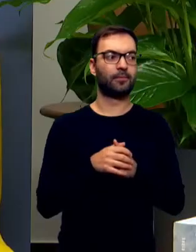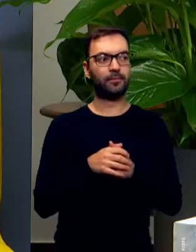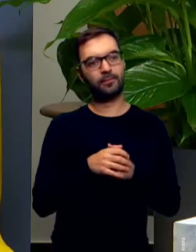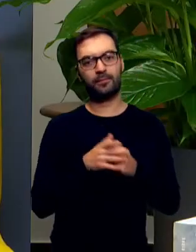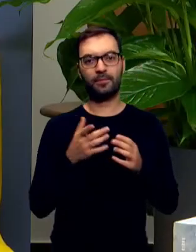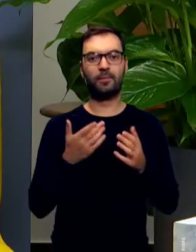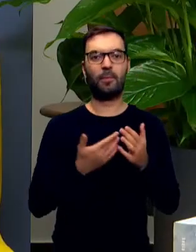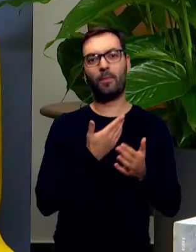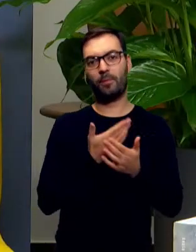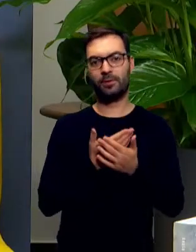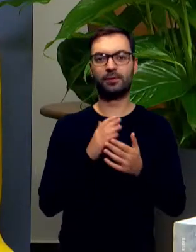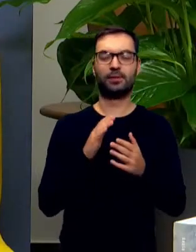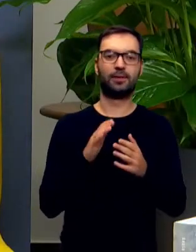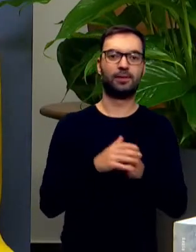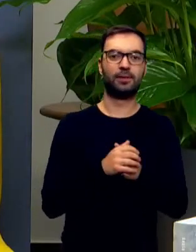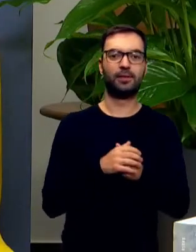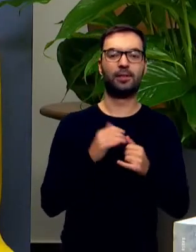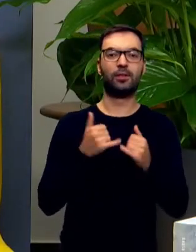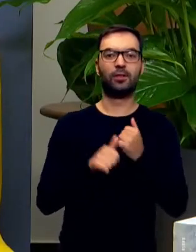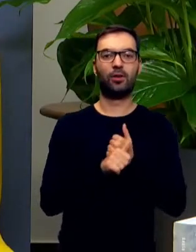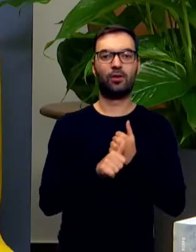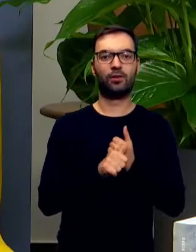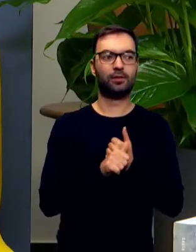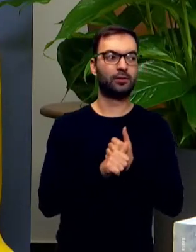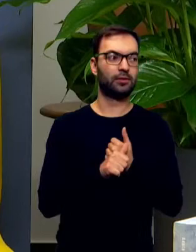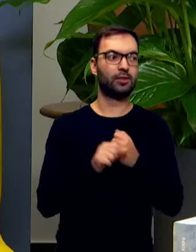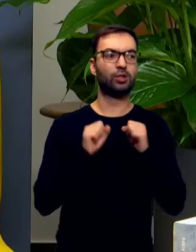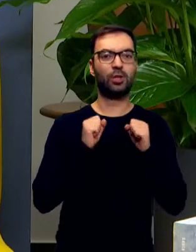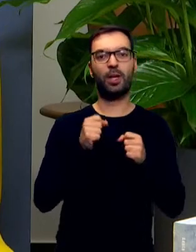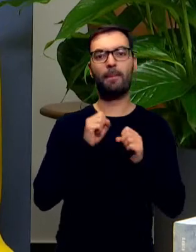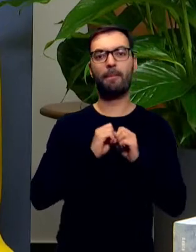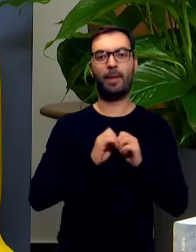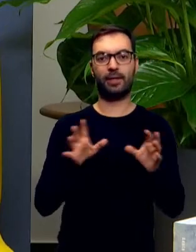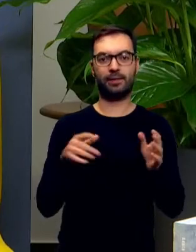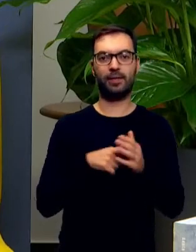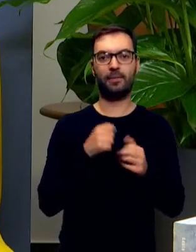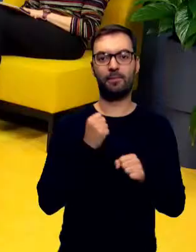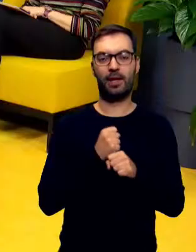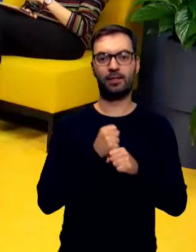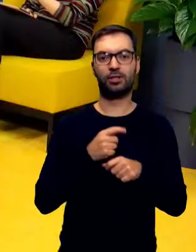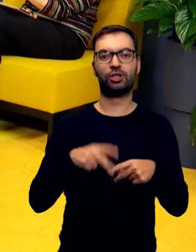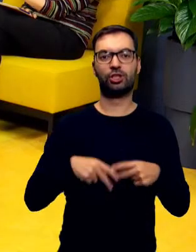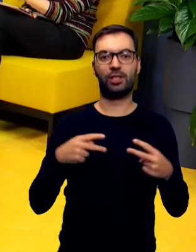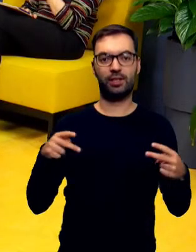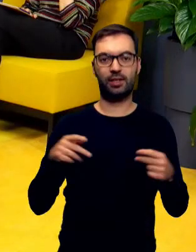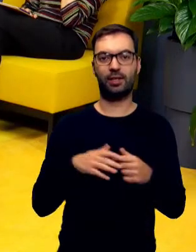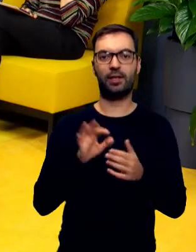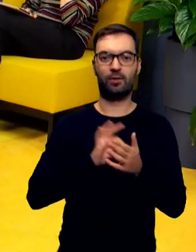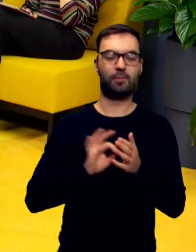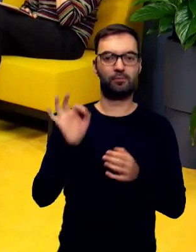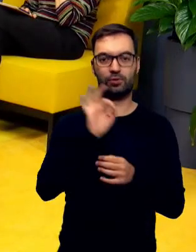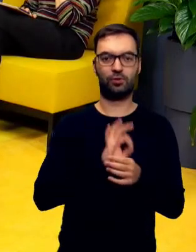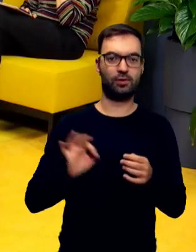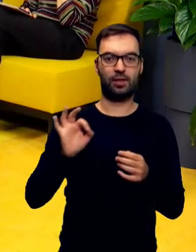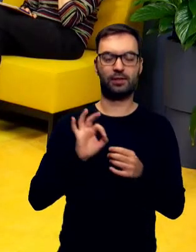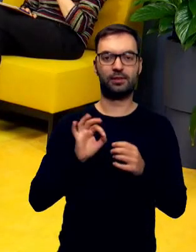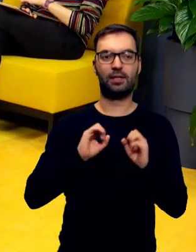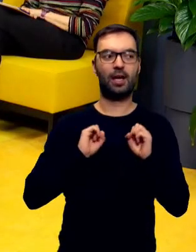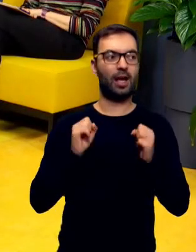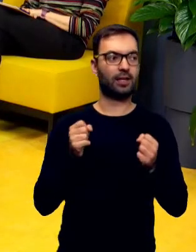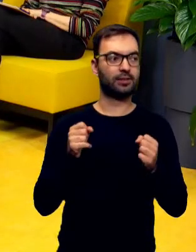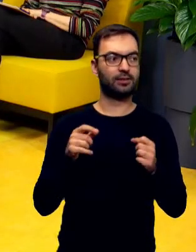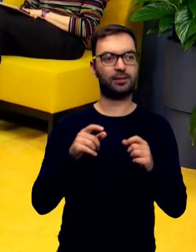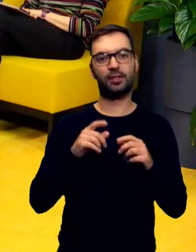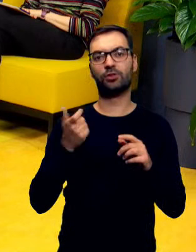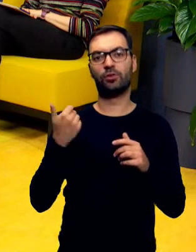powiedzmy takie sugestie, coś między wierszami, jeśli chodzi o działalność mediów i pracę dziennikarzy i dziennikarek przy okazji akcji,